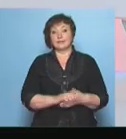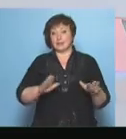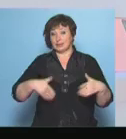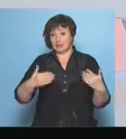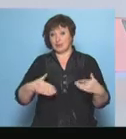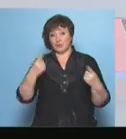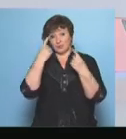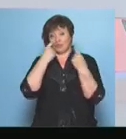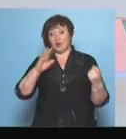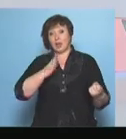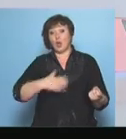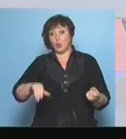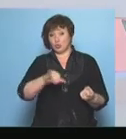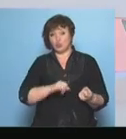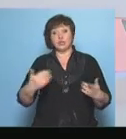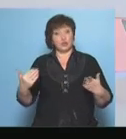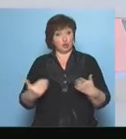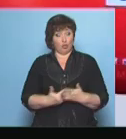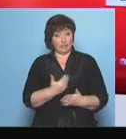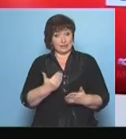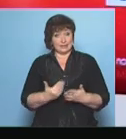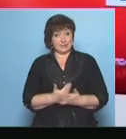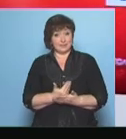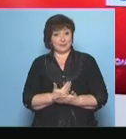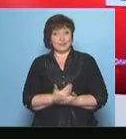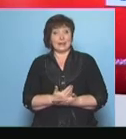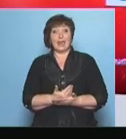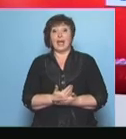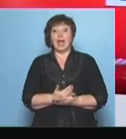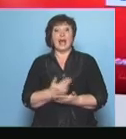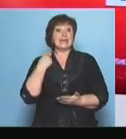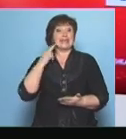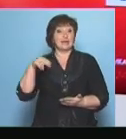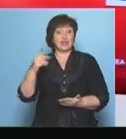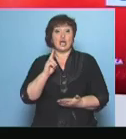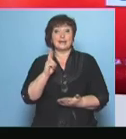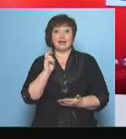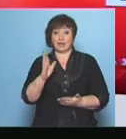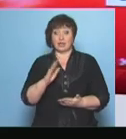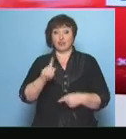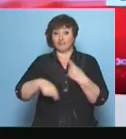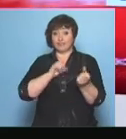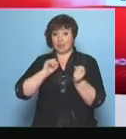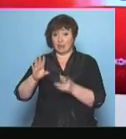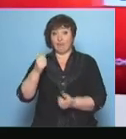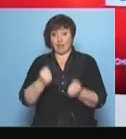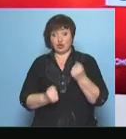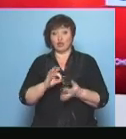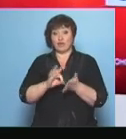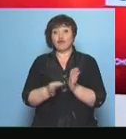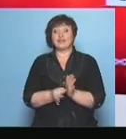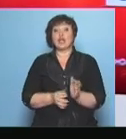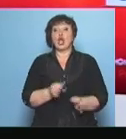Здравствуйте, в эфире «Мои Удмуртии новости», в студии Марина Баль. Задолжал за коммуналку, отдавая машину. В Ижевске накануне